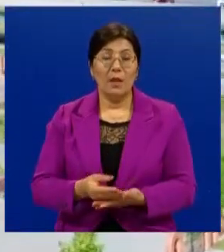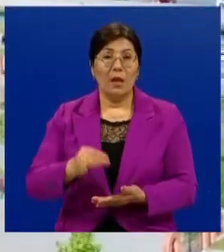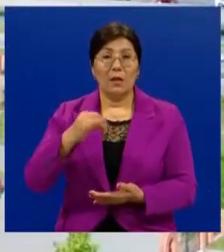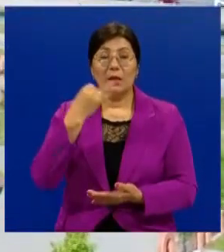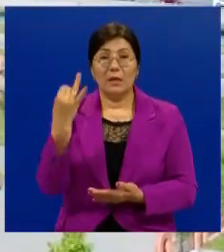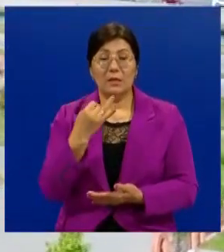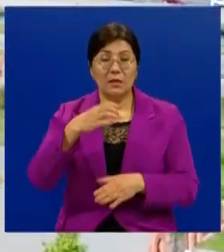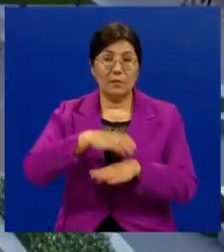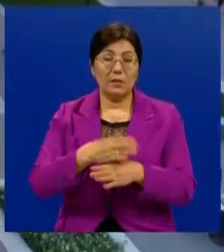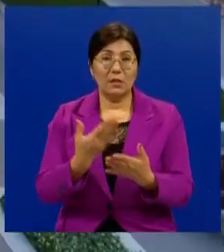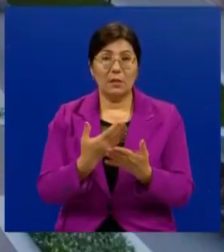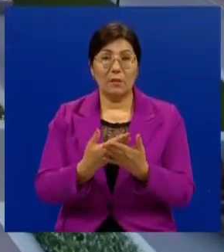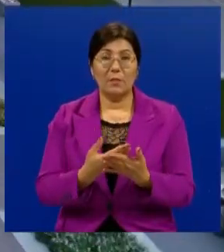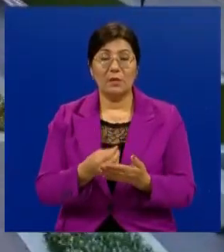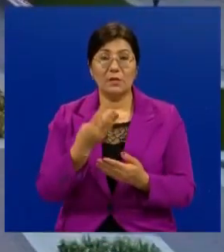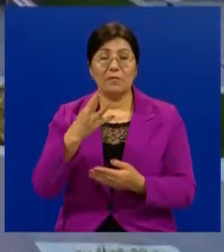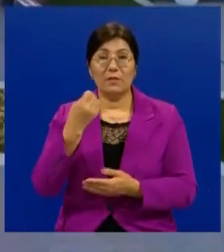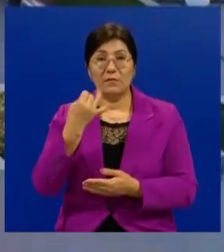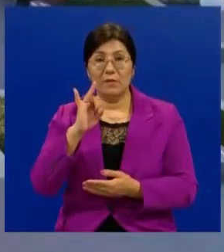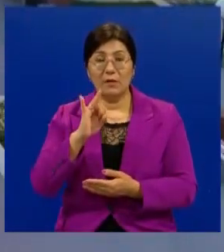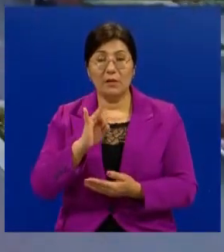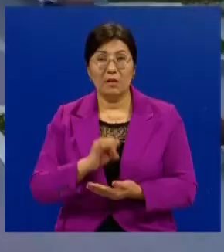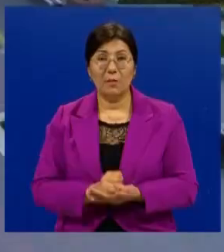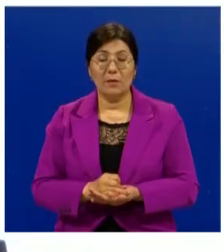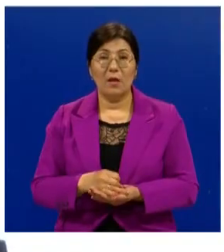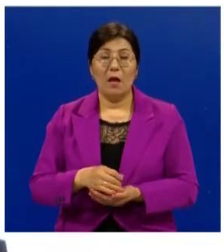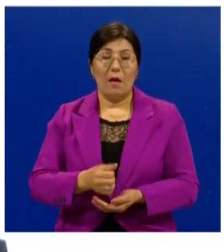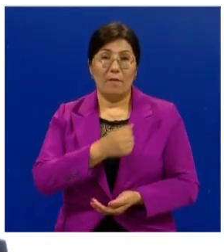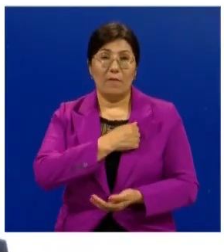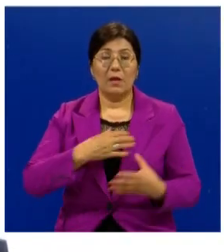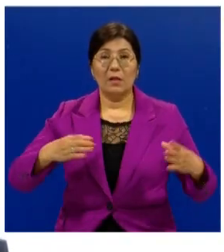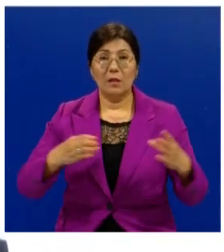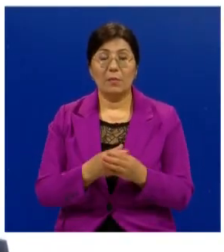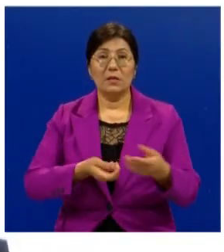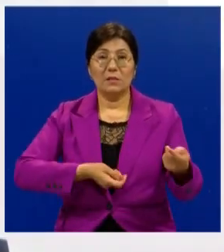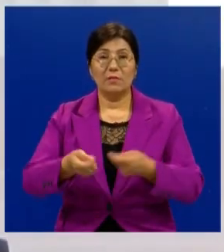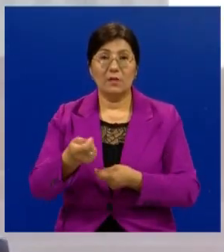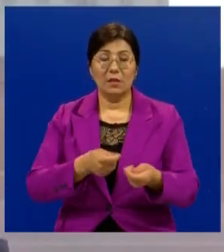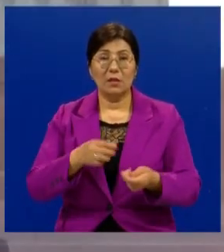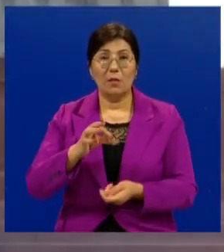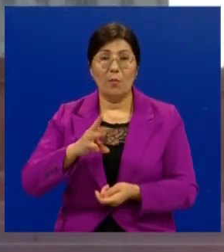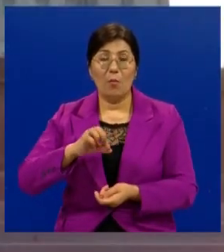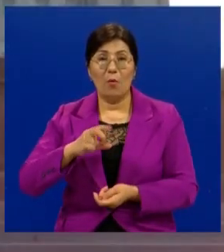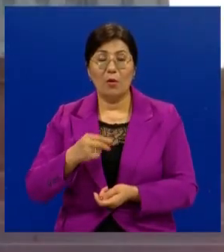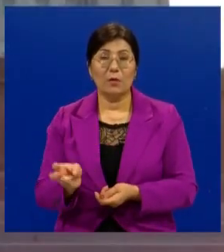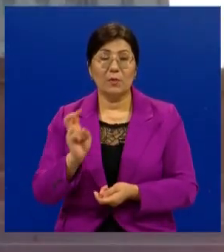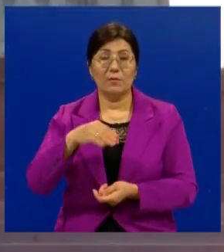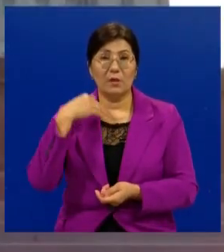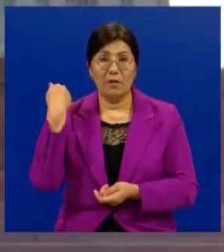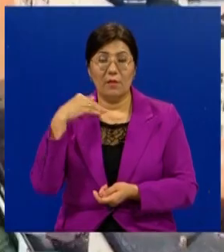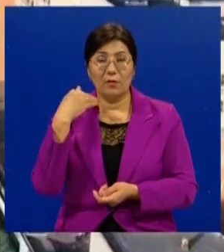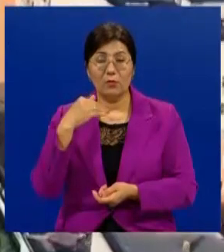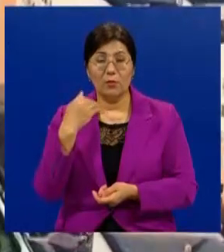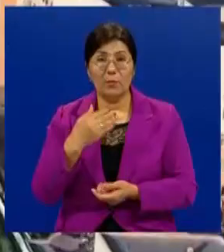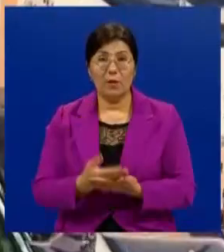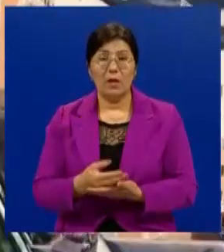интересных фактов. К примеру, 14 мая того же года военный отряд во главе с полковником Боргом прибыл в Ахтубинское ущелье